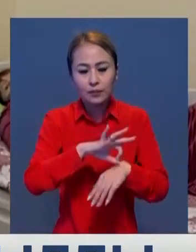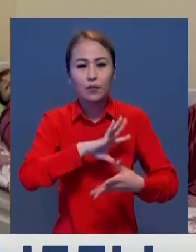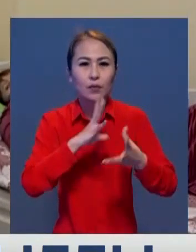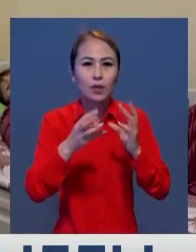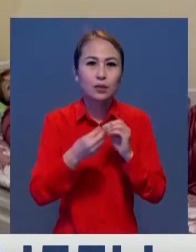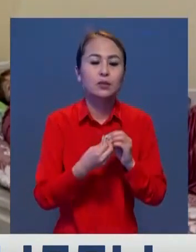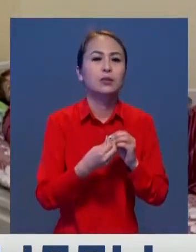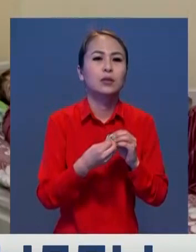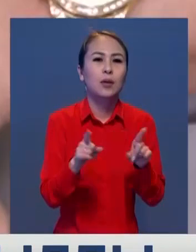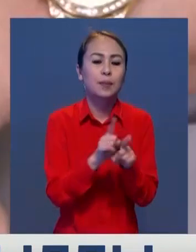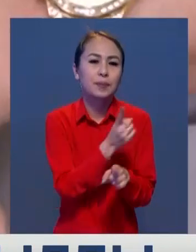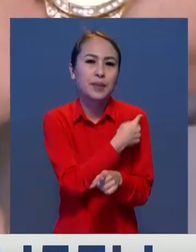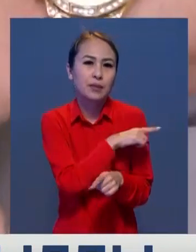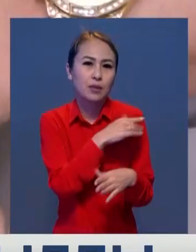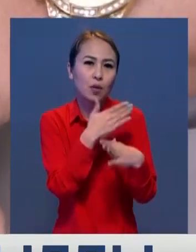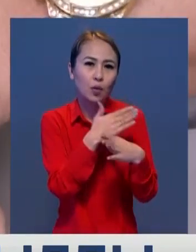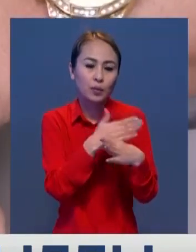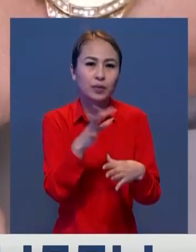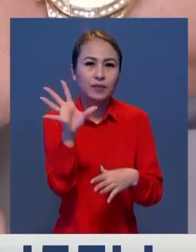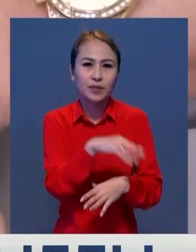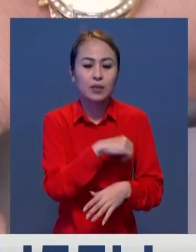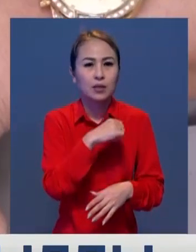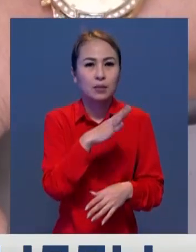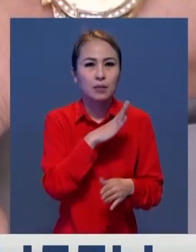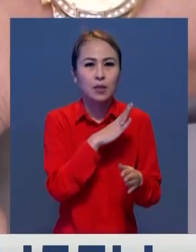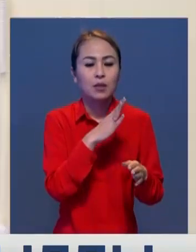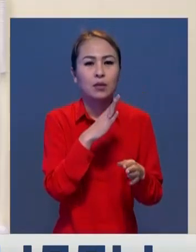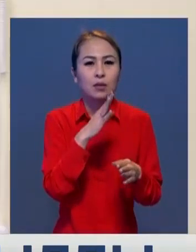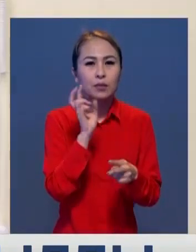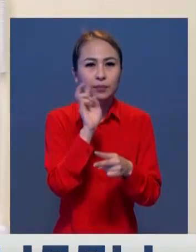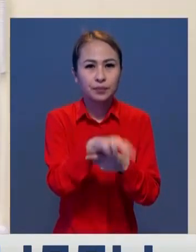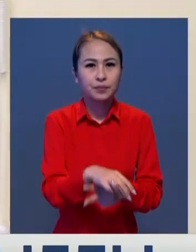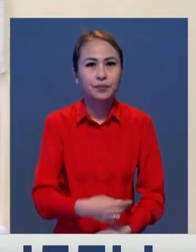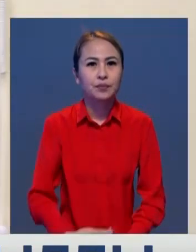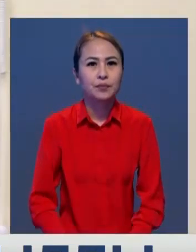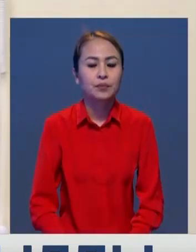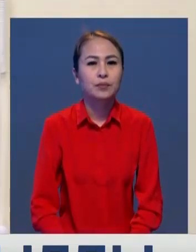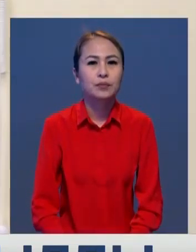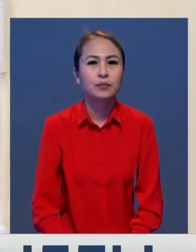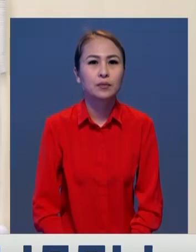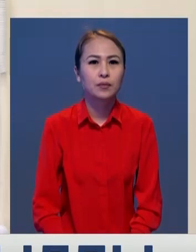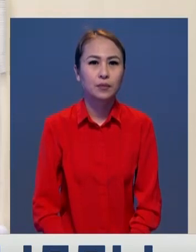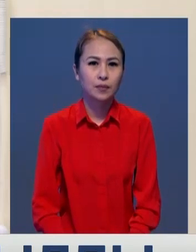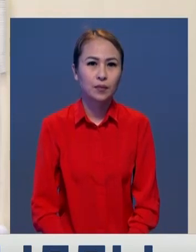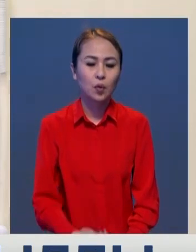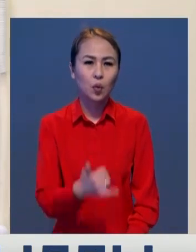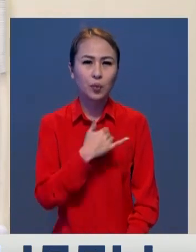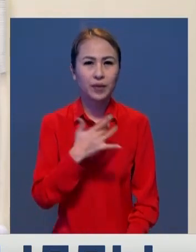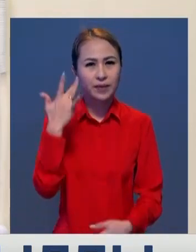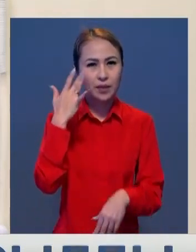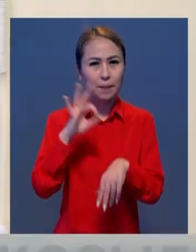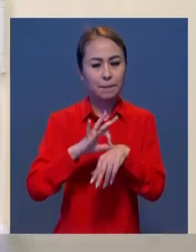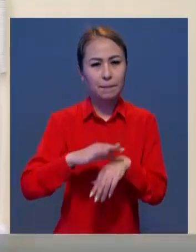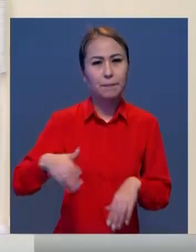айтуынша пациент медициналық көмекке дерттің бастапқы кезеңінде жүгінді. У меня проблема была поясница сильно болела. Белі марқам